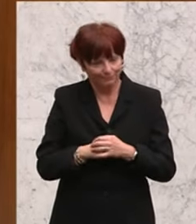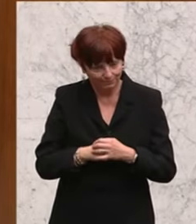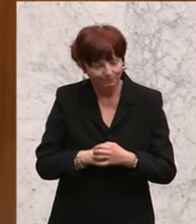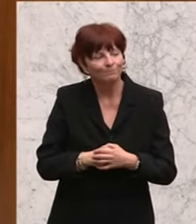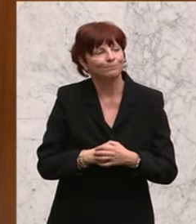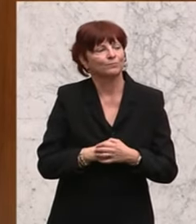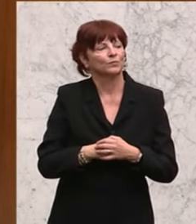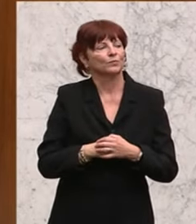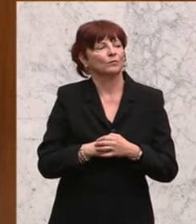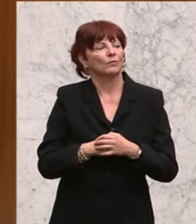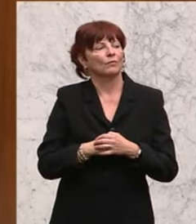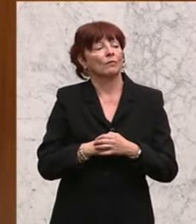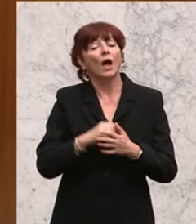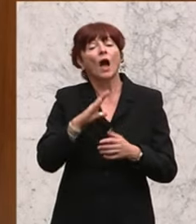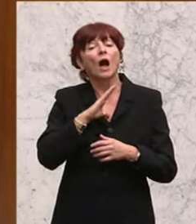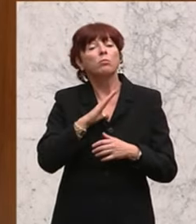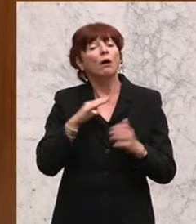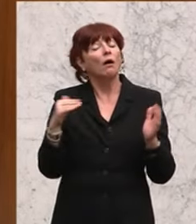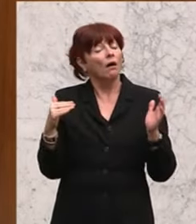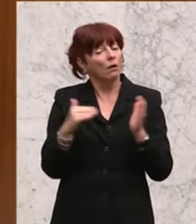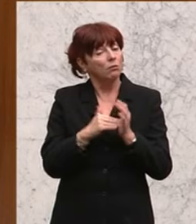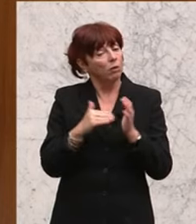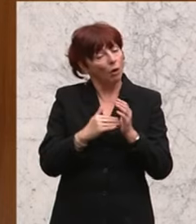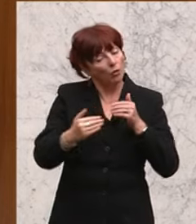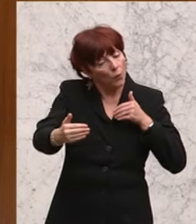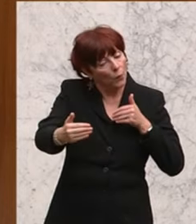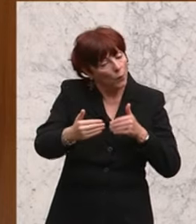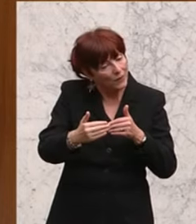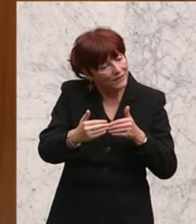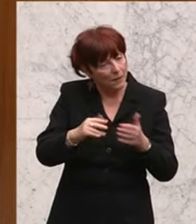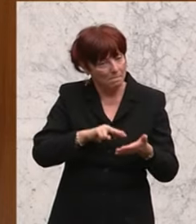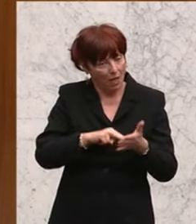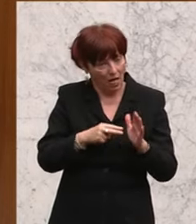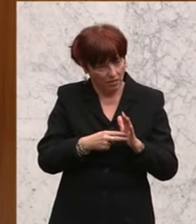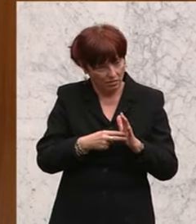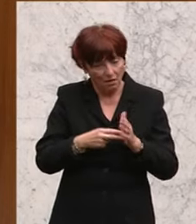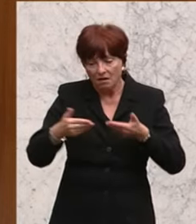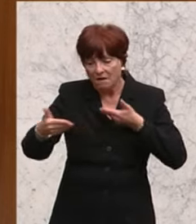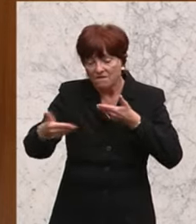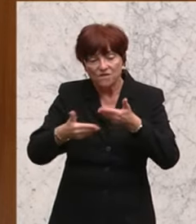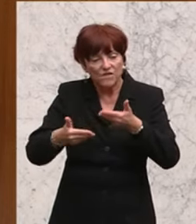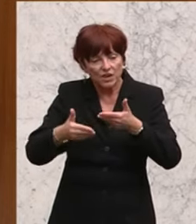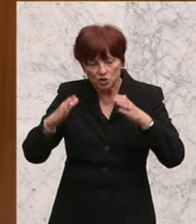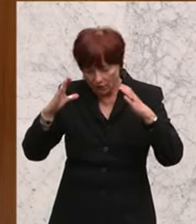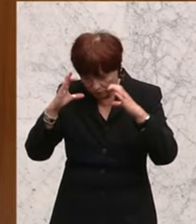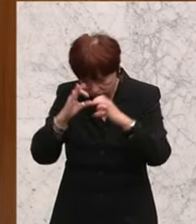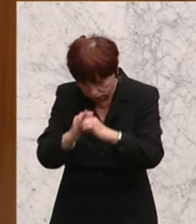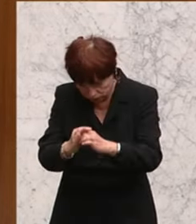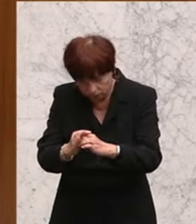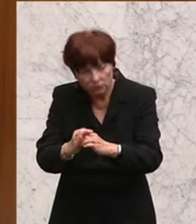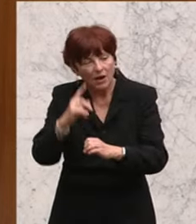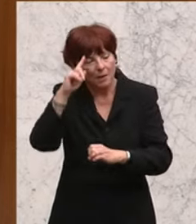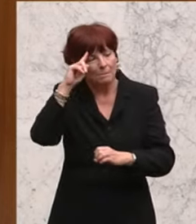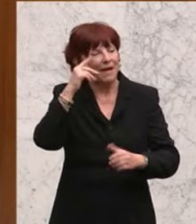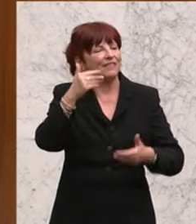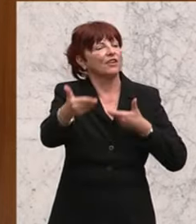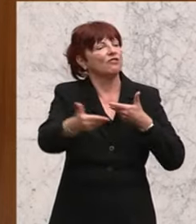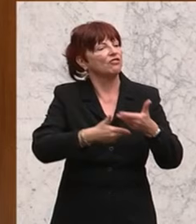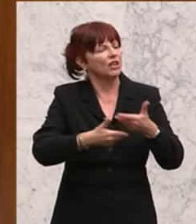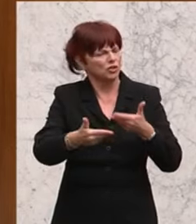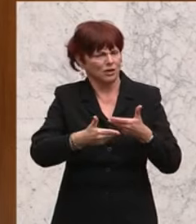tragen. Aber wir brauchen nicht nur einen kurzfristigen Plan, bei dem die Wirtschaft im Mittelpunkt stehen muss. Und wenn ich von Wirtschaft rede, dann ist es